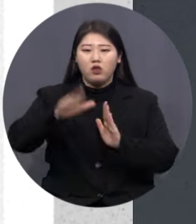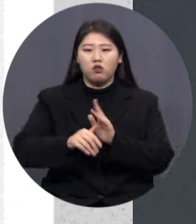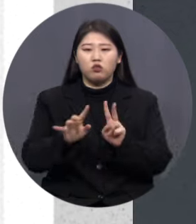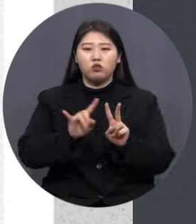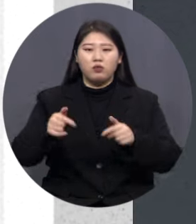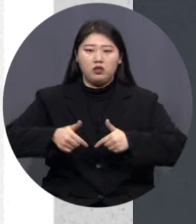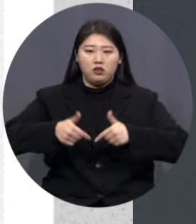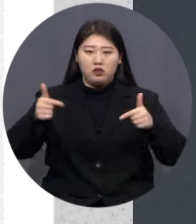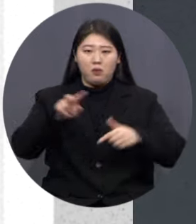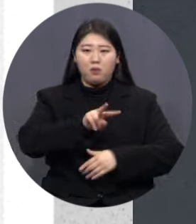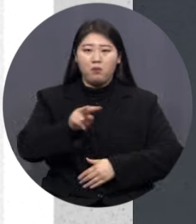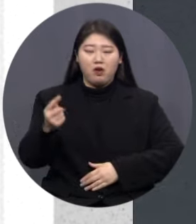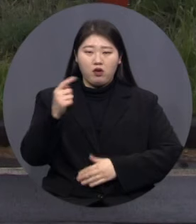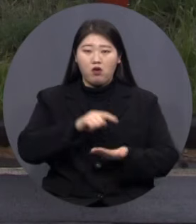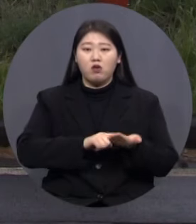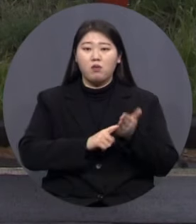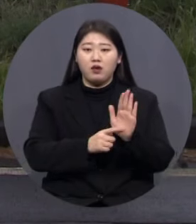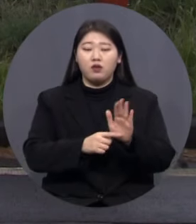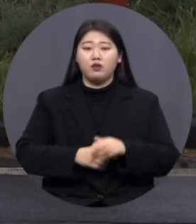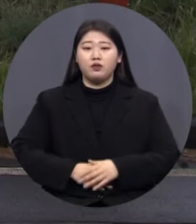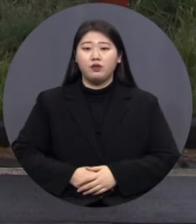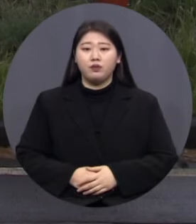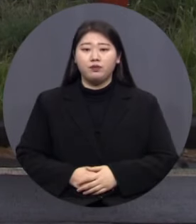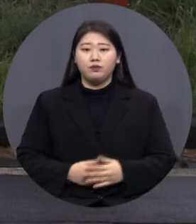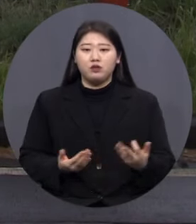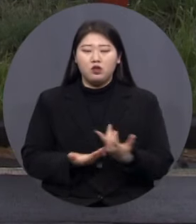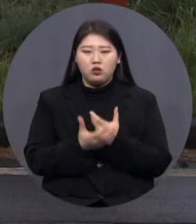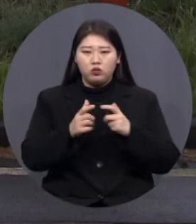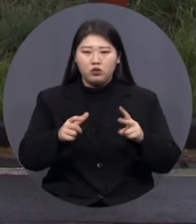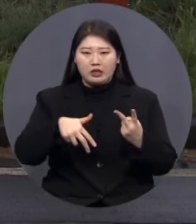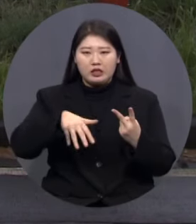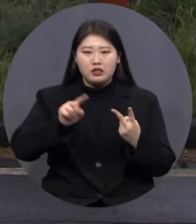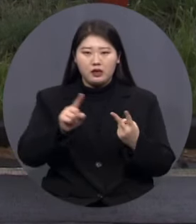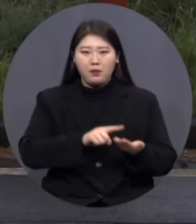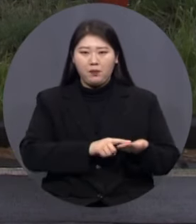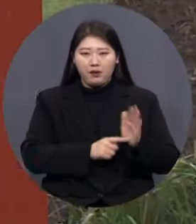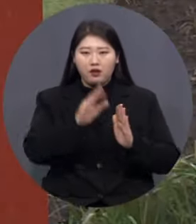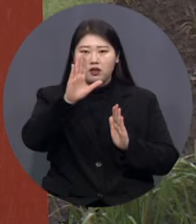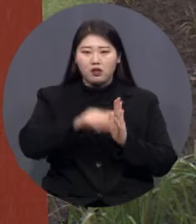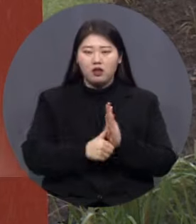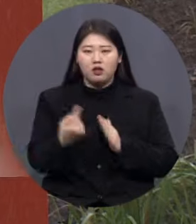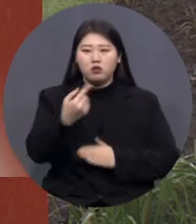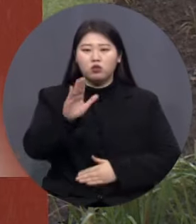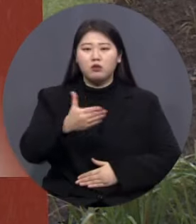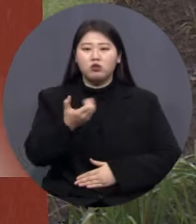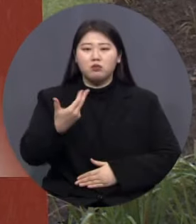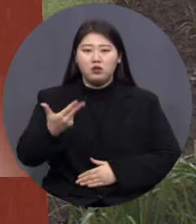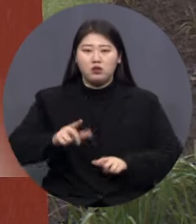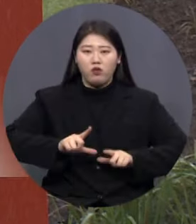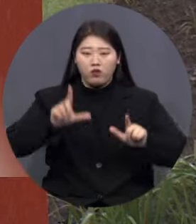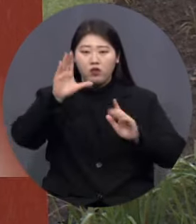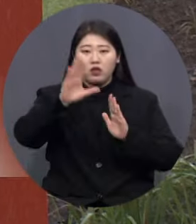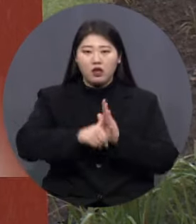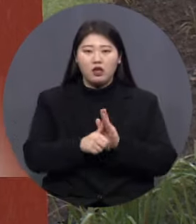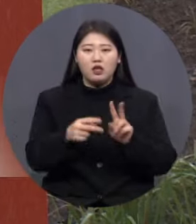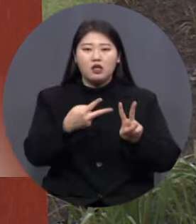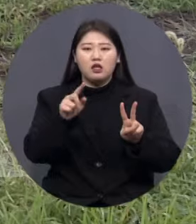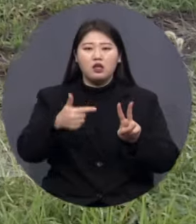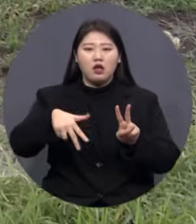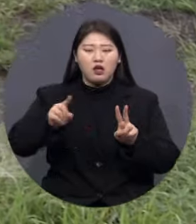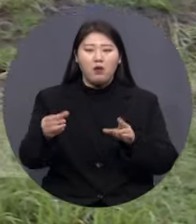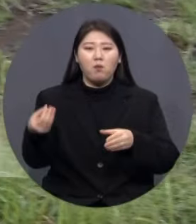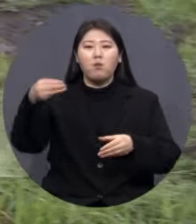변경을 고시했습니다 제주도는 2차 증서를 고시하며 97년 당시에 2단계 증설 계획까지